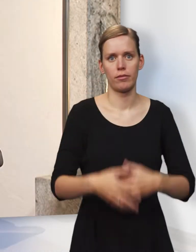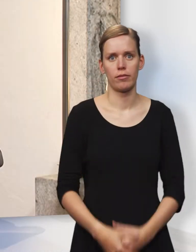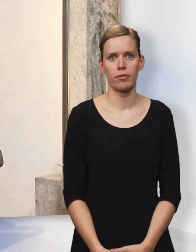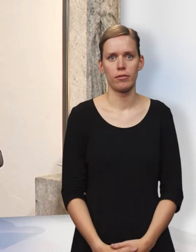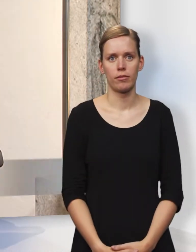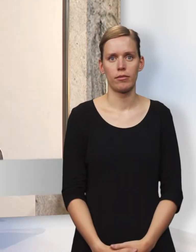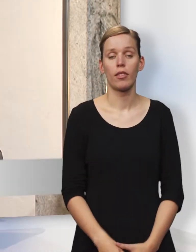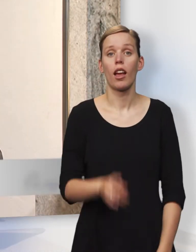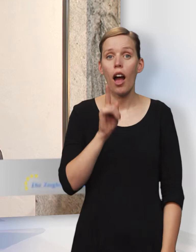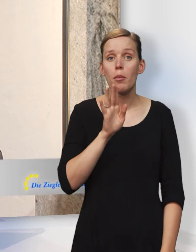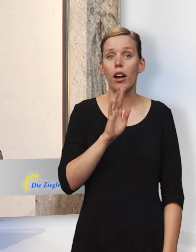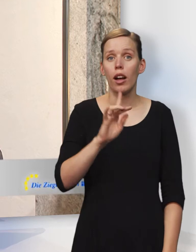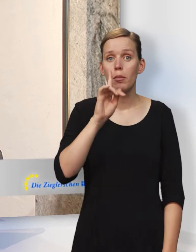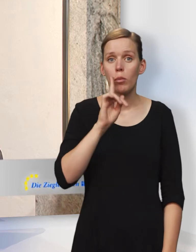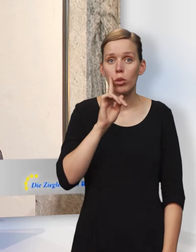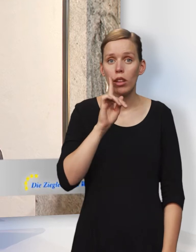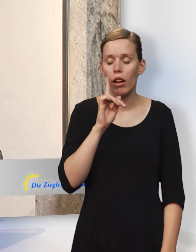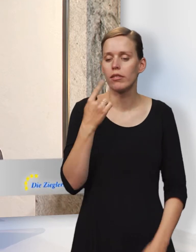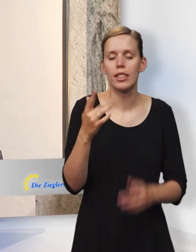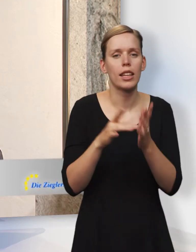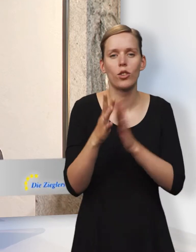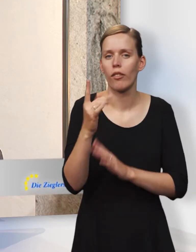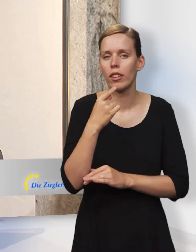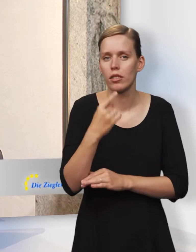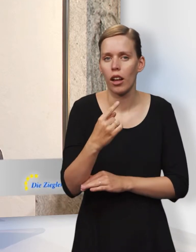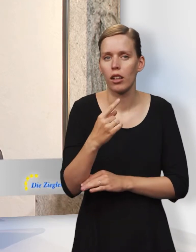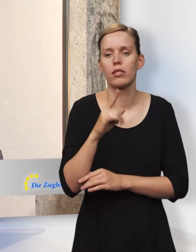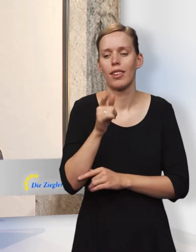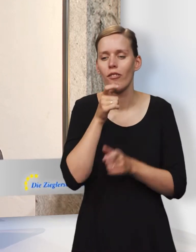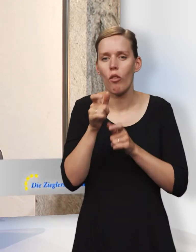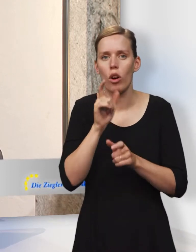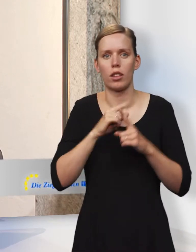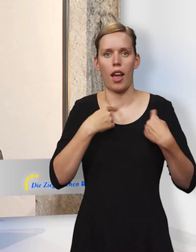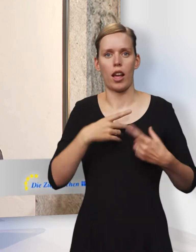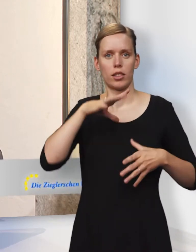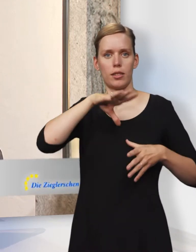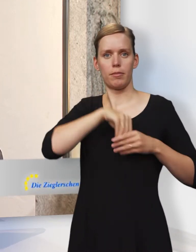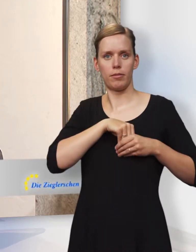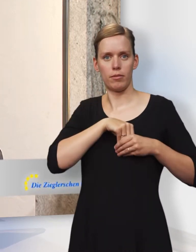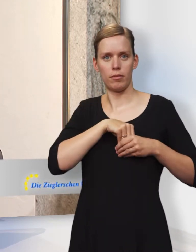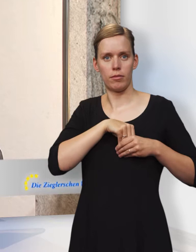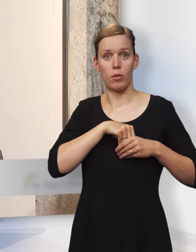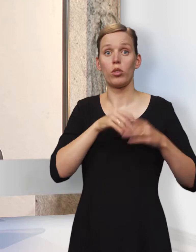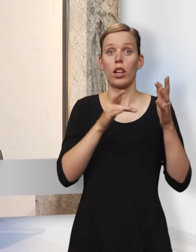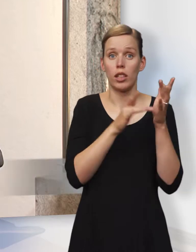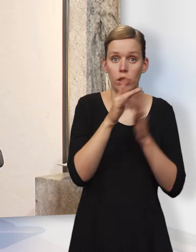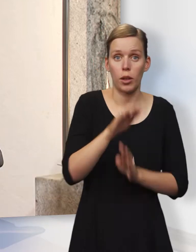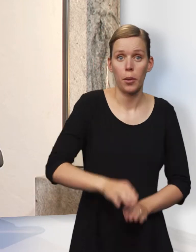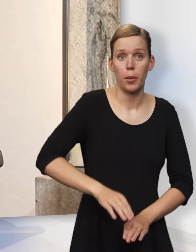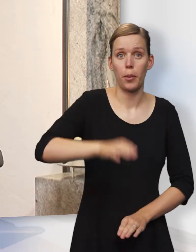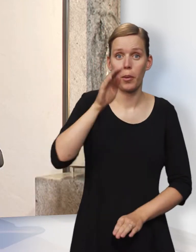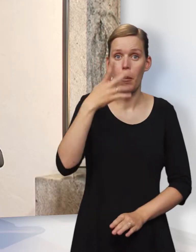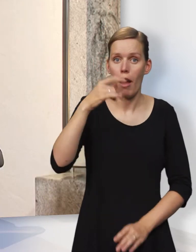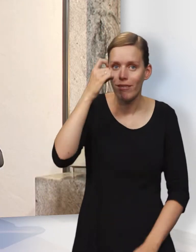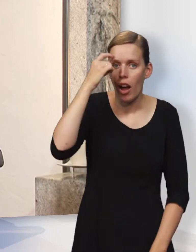Und seine Mutter behielt alle diese Worte in ihrem Herzen. Und Jesus nahm zu an Weisheit,